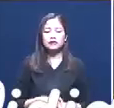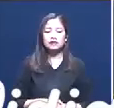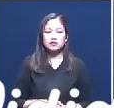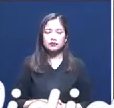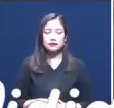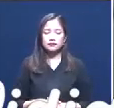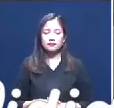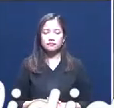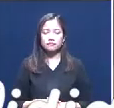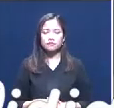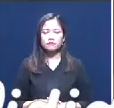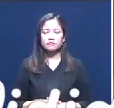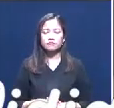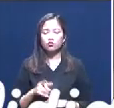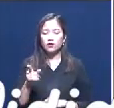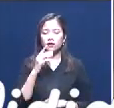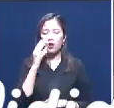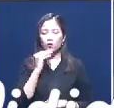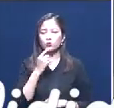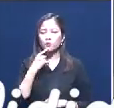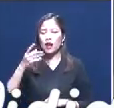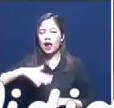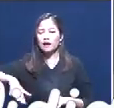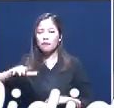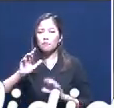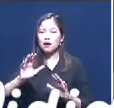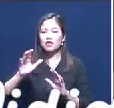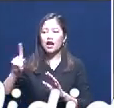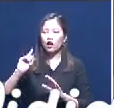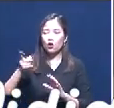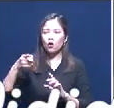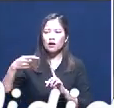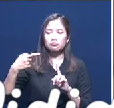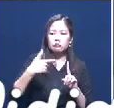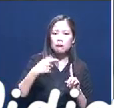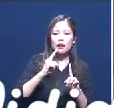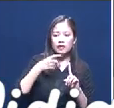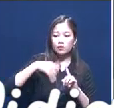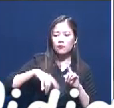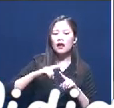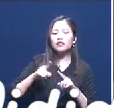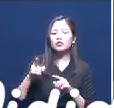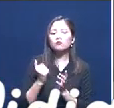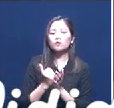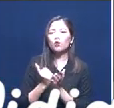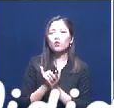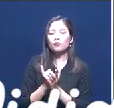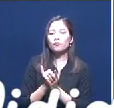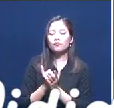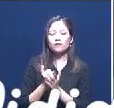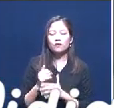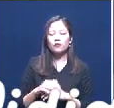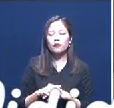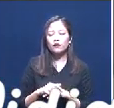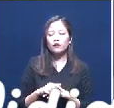Well, you got to understand the golf course is surrounded by shrubbery. So when somebody gets into the shrubbery, they're pretty much out of sight. All right?